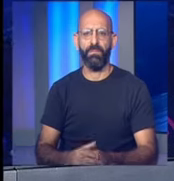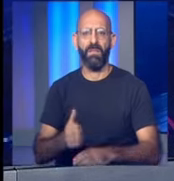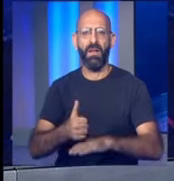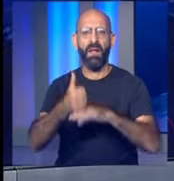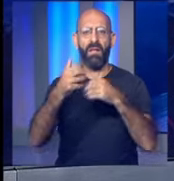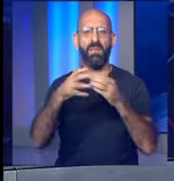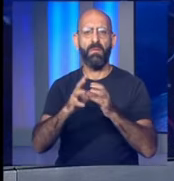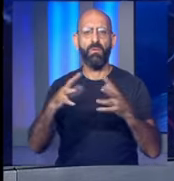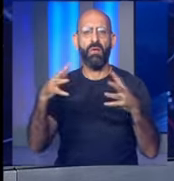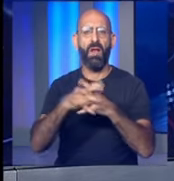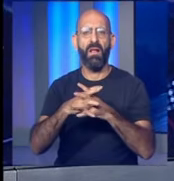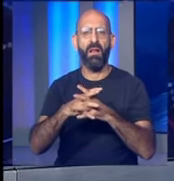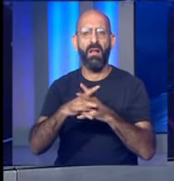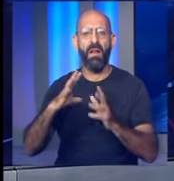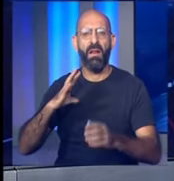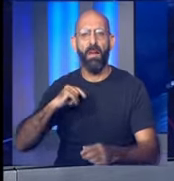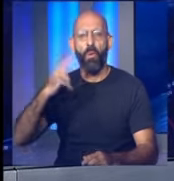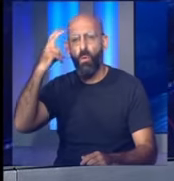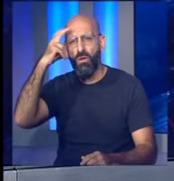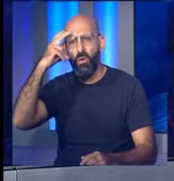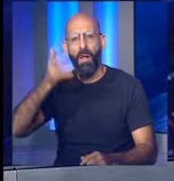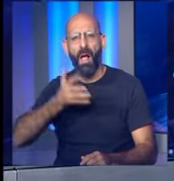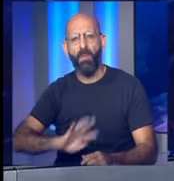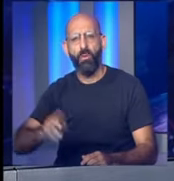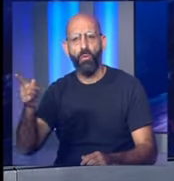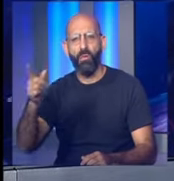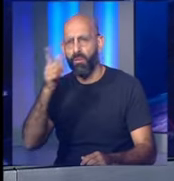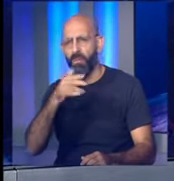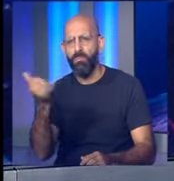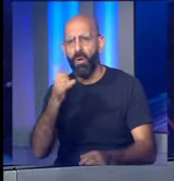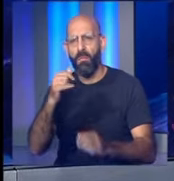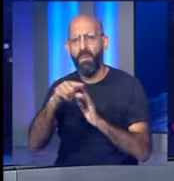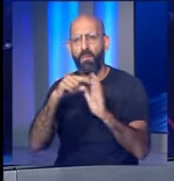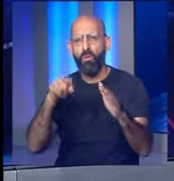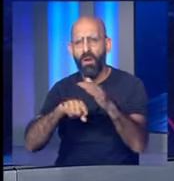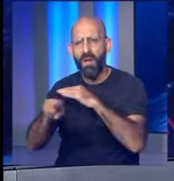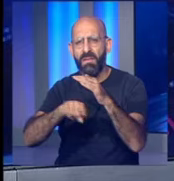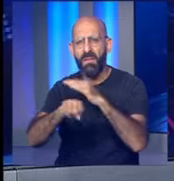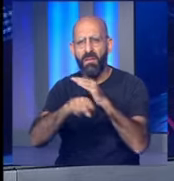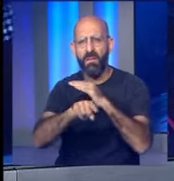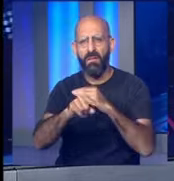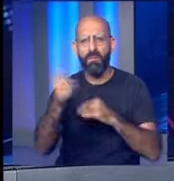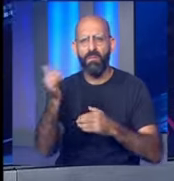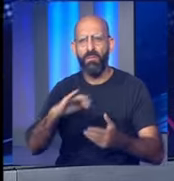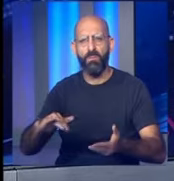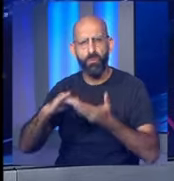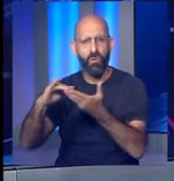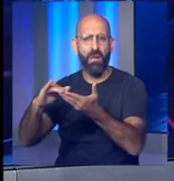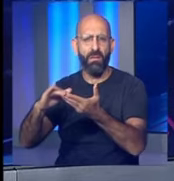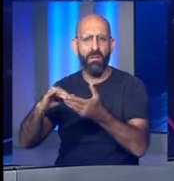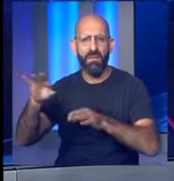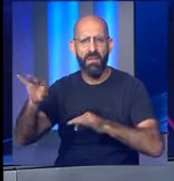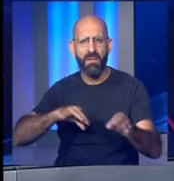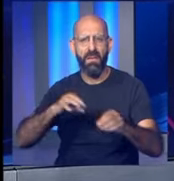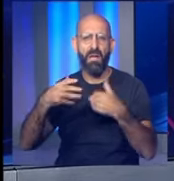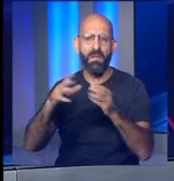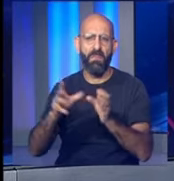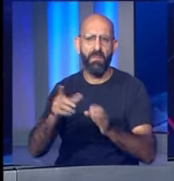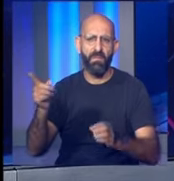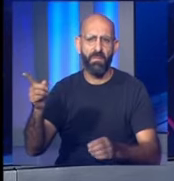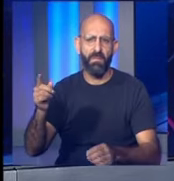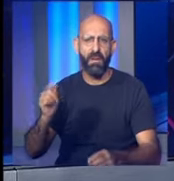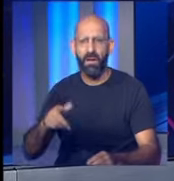دعا رئيس الحزب التقدم الاشتراكي النائب تيمور جنبلاط كل القوى السياسية إلى التعامل مع ملف النزوح بصفته